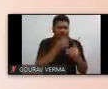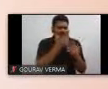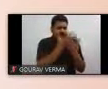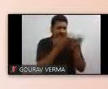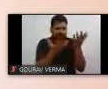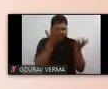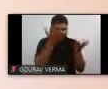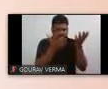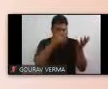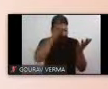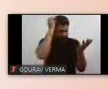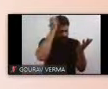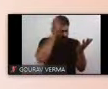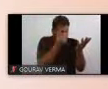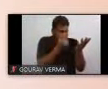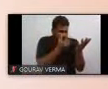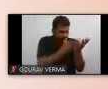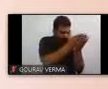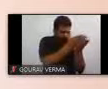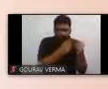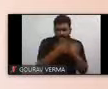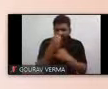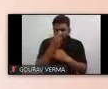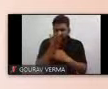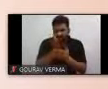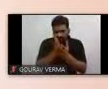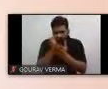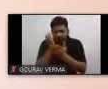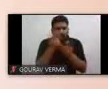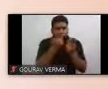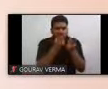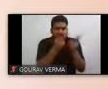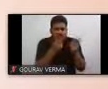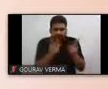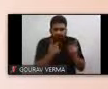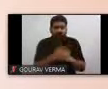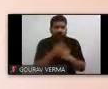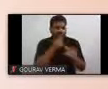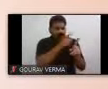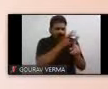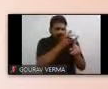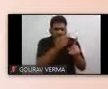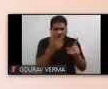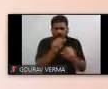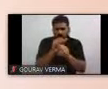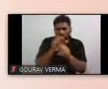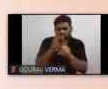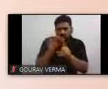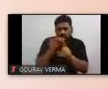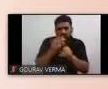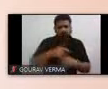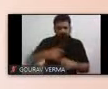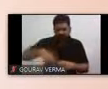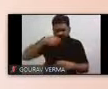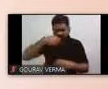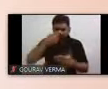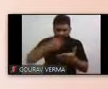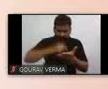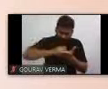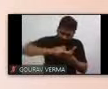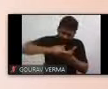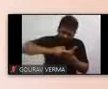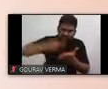नहाने की चीज है, ये खाने की चीज है, चीजों के फंक्शन को जानना. चम्मच से हम लिख नहीं सकते